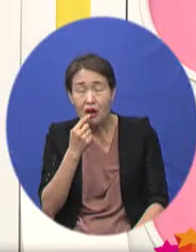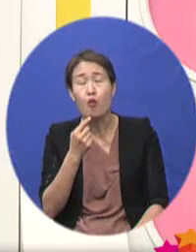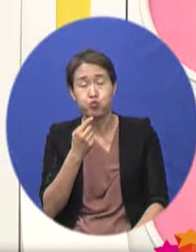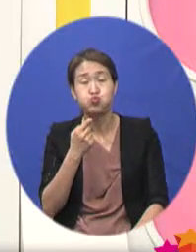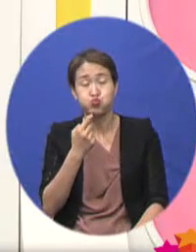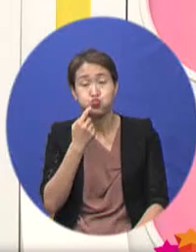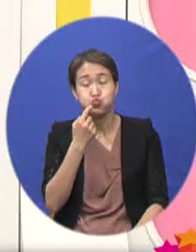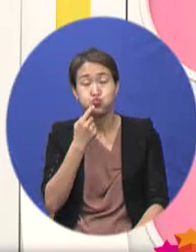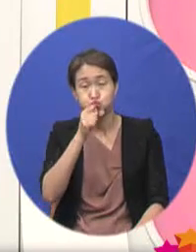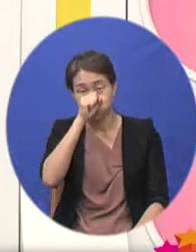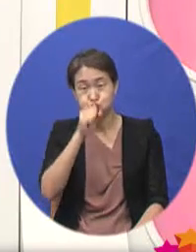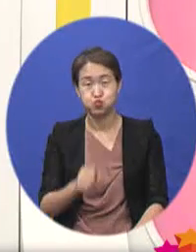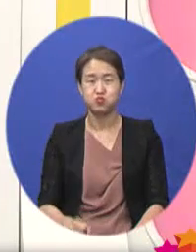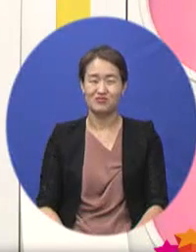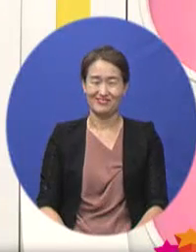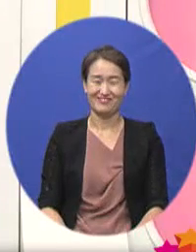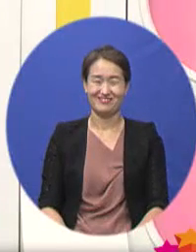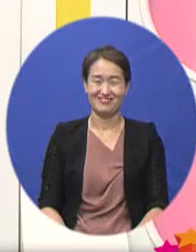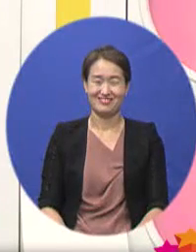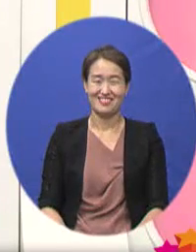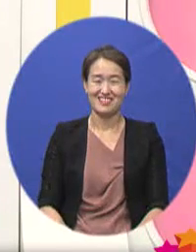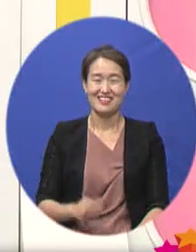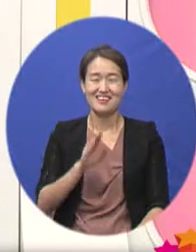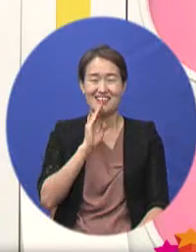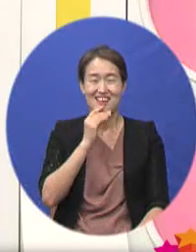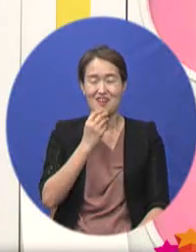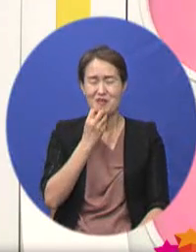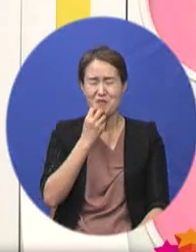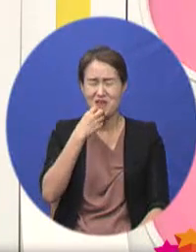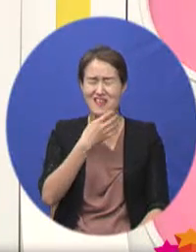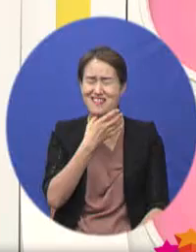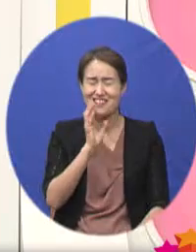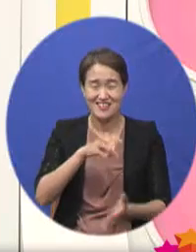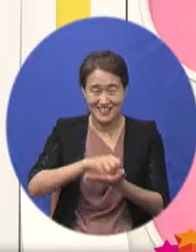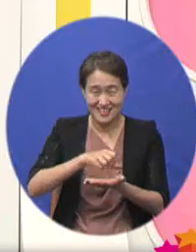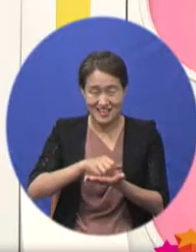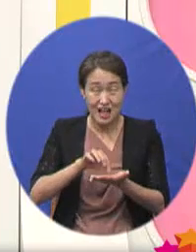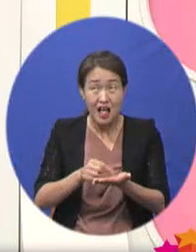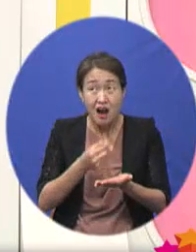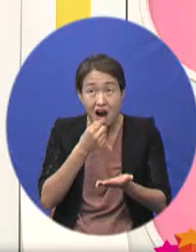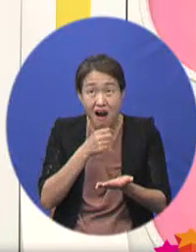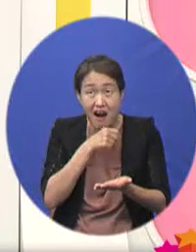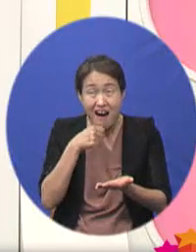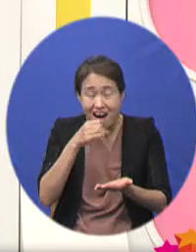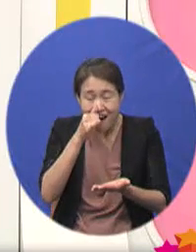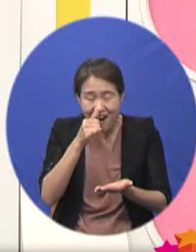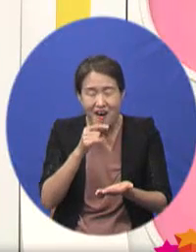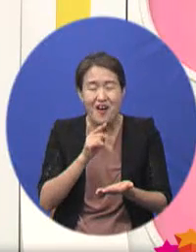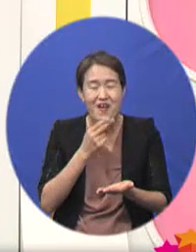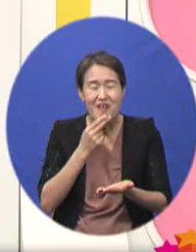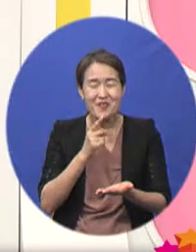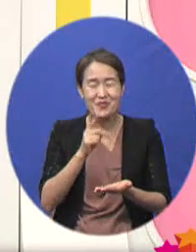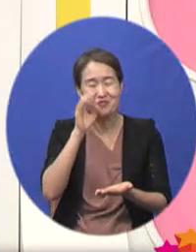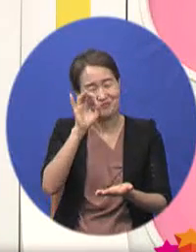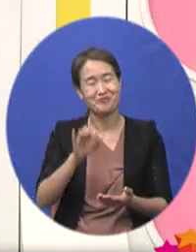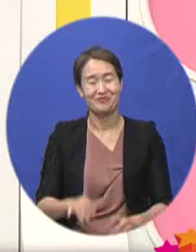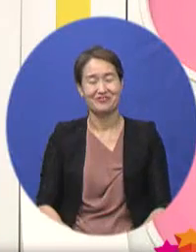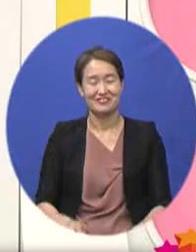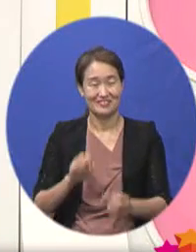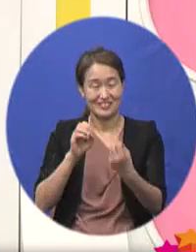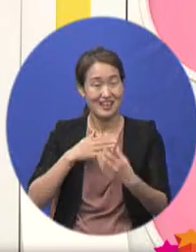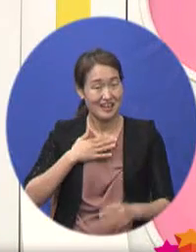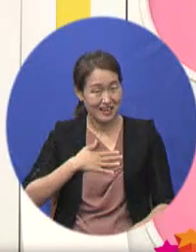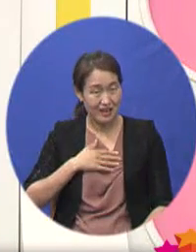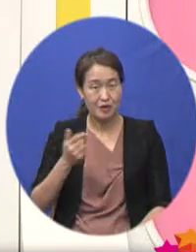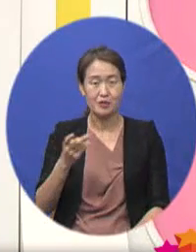맛있네. 노각이 맛이 있는지 없는지 네, 그렇죠. 그렇게 보는 네, 그렇죠? 네. 네, 그거지 뭐 하 같은 얘기를 해야죠. 네. 자, 정답을